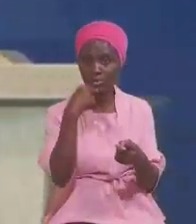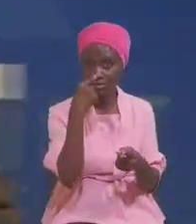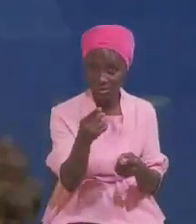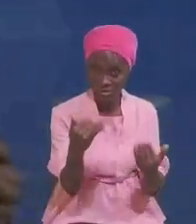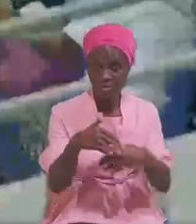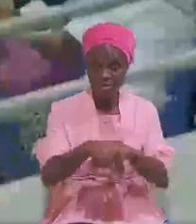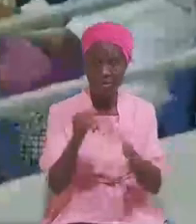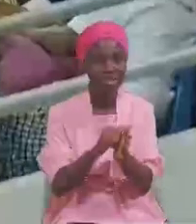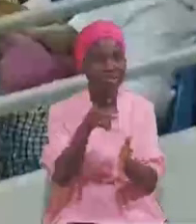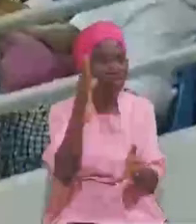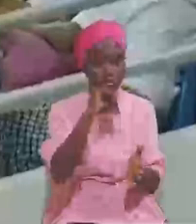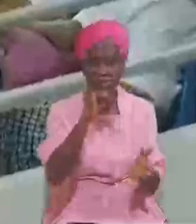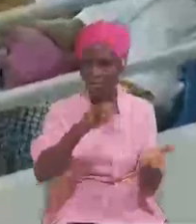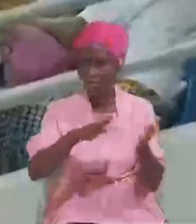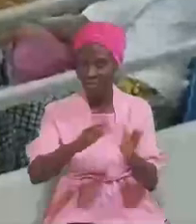périr.